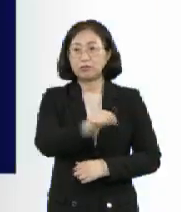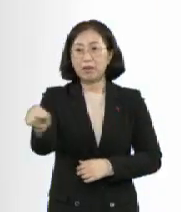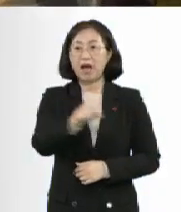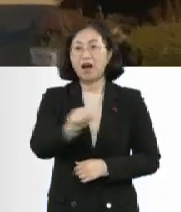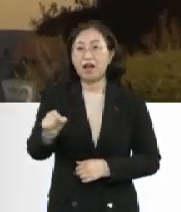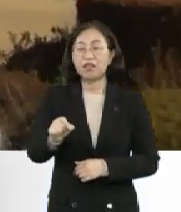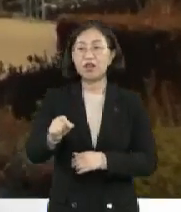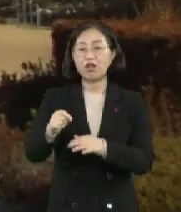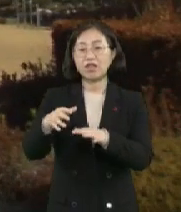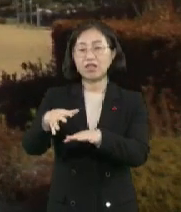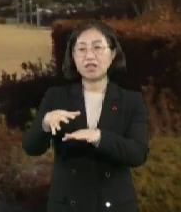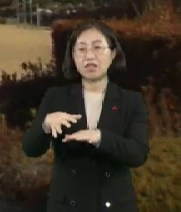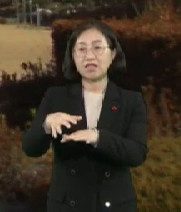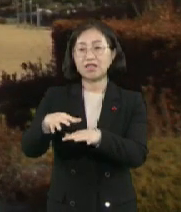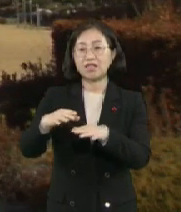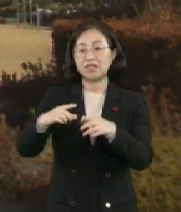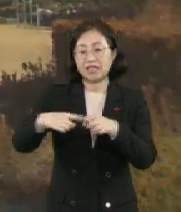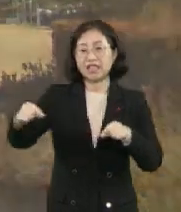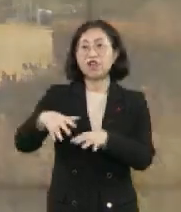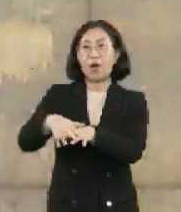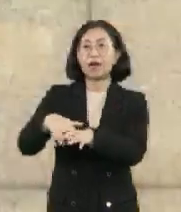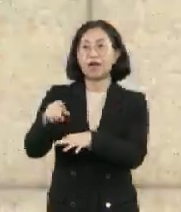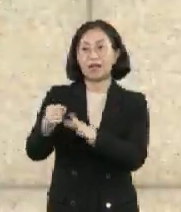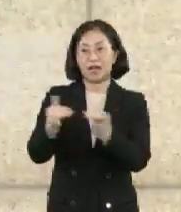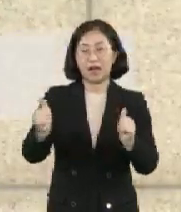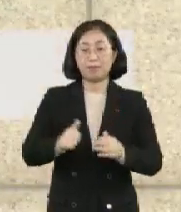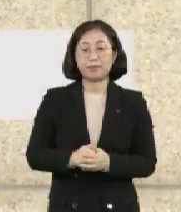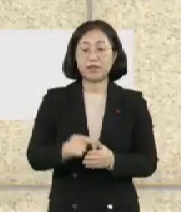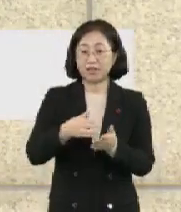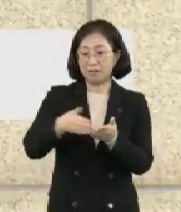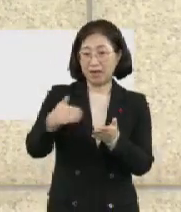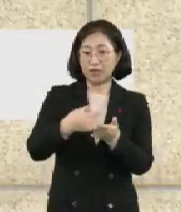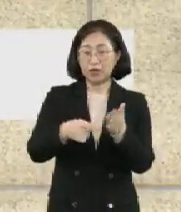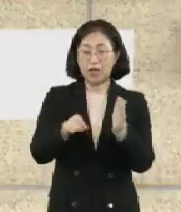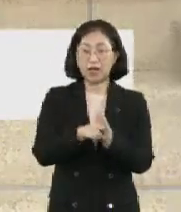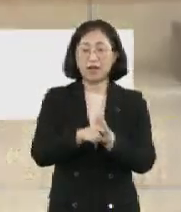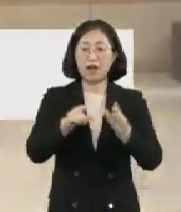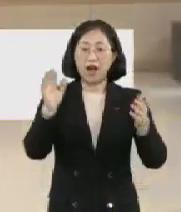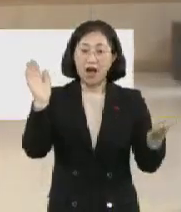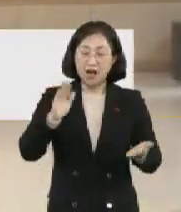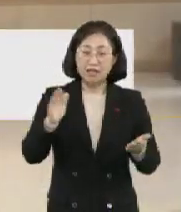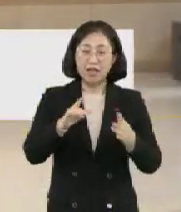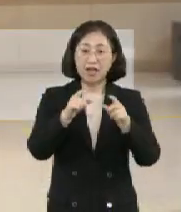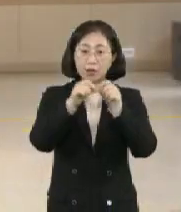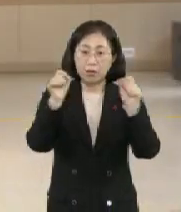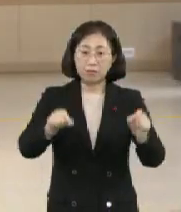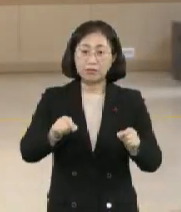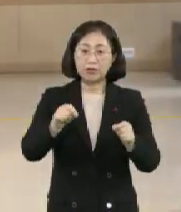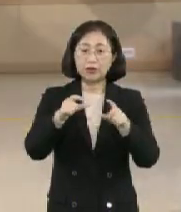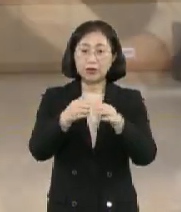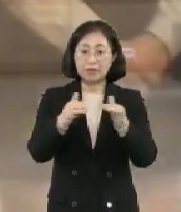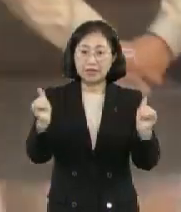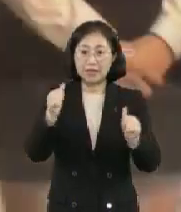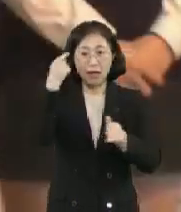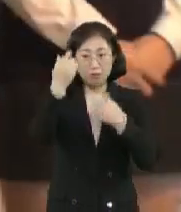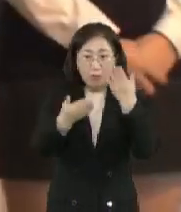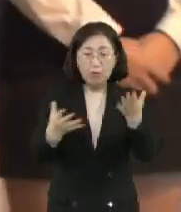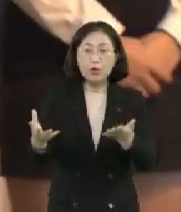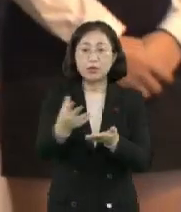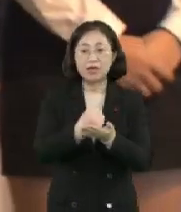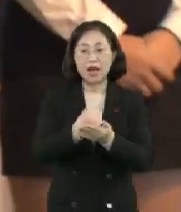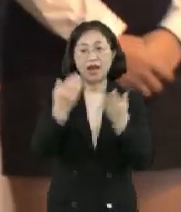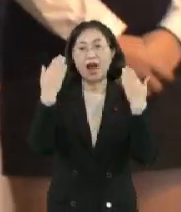부역자입니다. 친일 잔재를 없애는 차원에서 학교는 학생과 주민, 동문들의 의견을 수렴해 거의 60년을 이어온